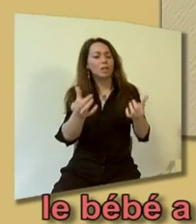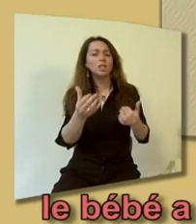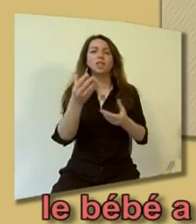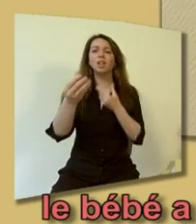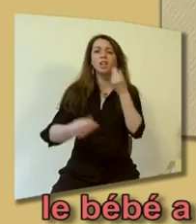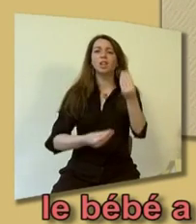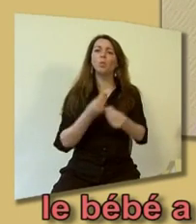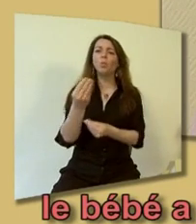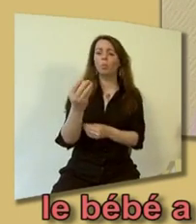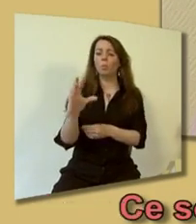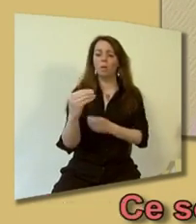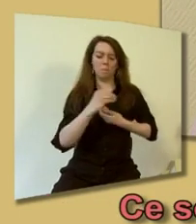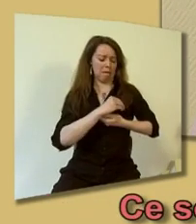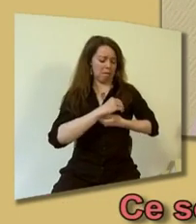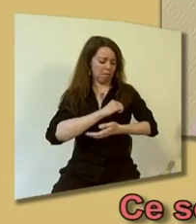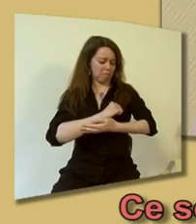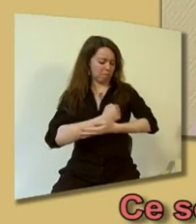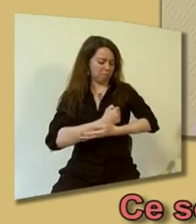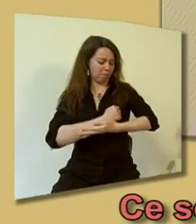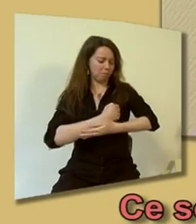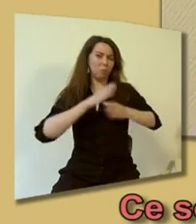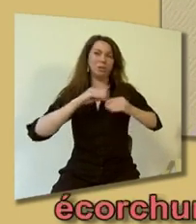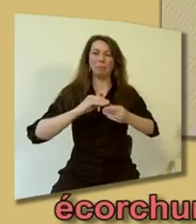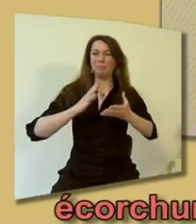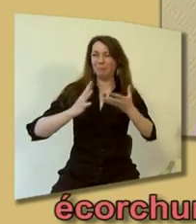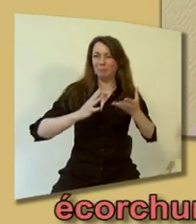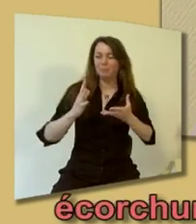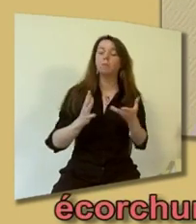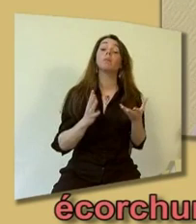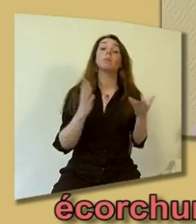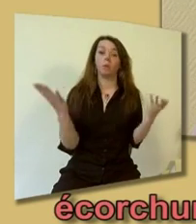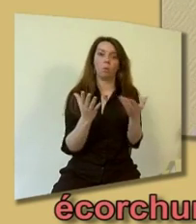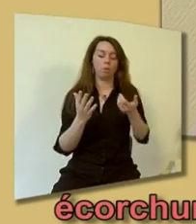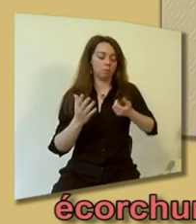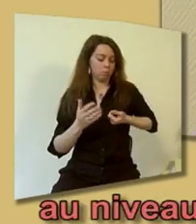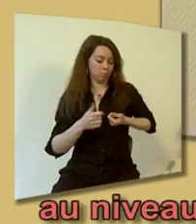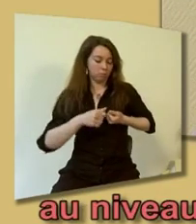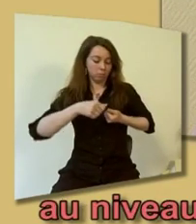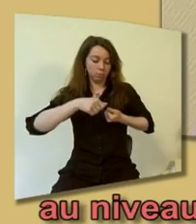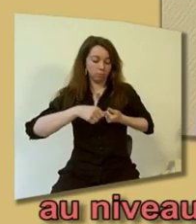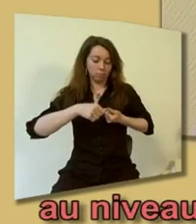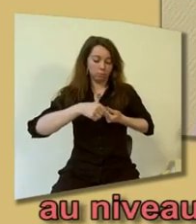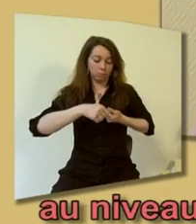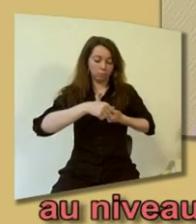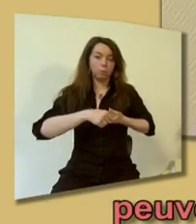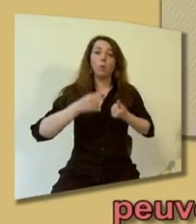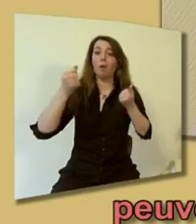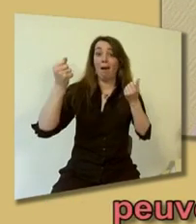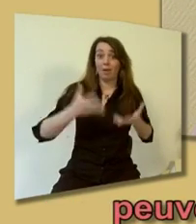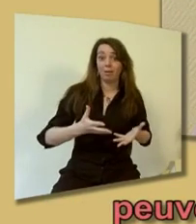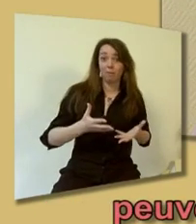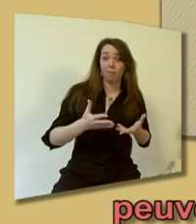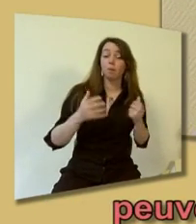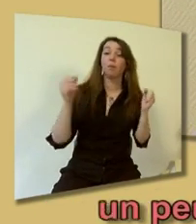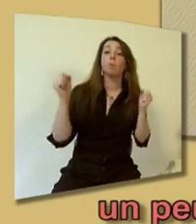été mal positionné. Et donc, ce sont des petites écorchures qui se trouvent au niveau du mamelon et qui peuvent être